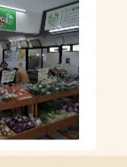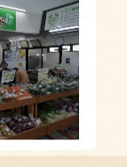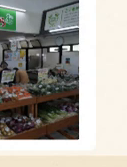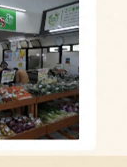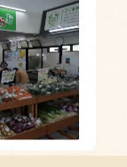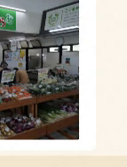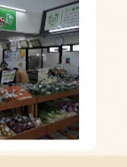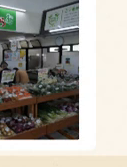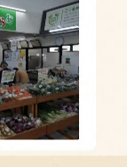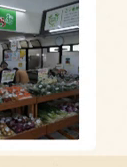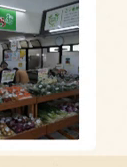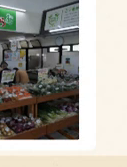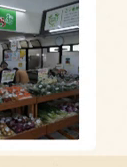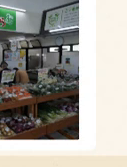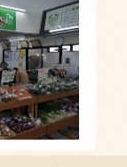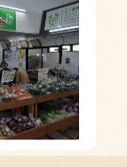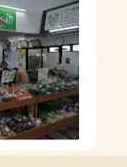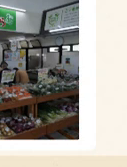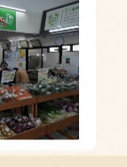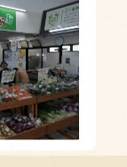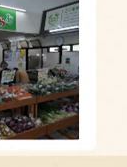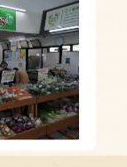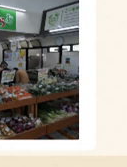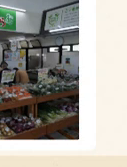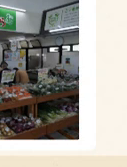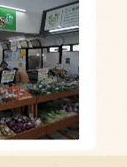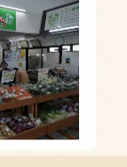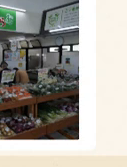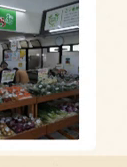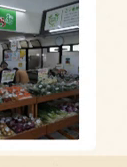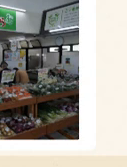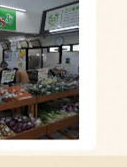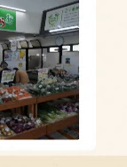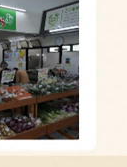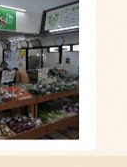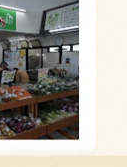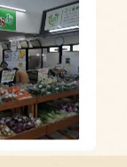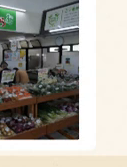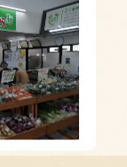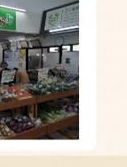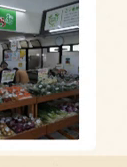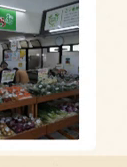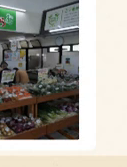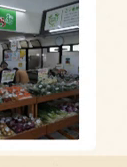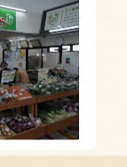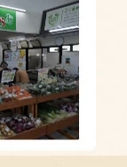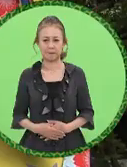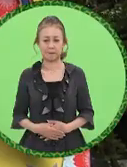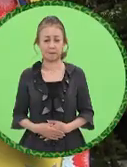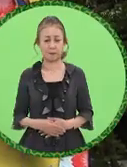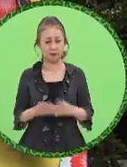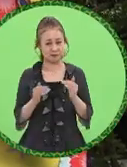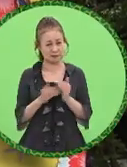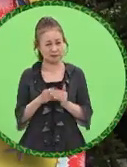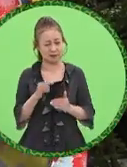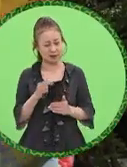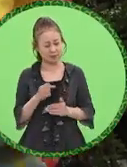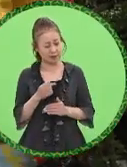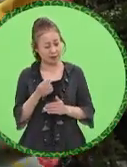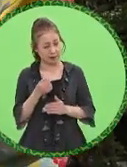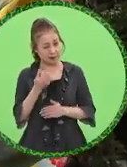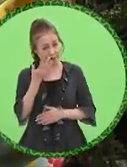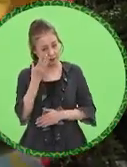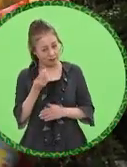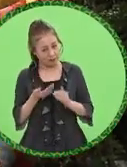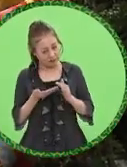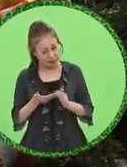タリアをテーマとした街づくりを進めています。山口県平尾町にお越しください。 いや、石垣一つ